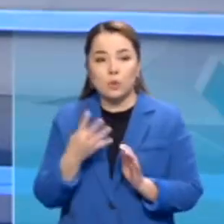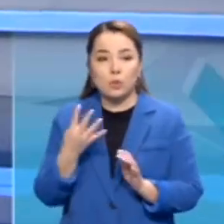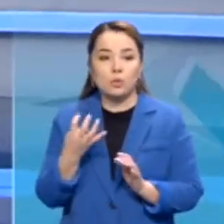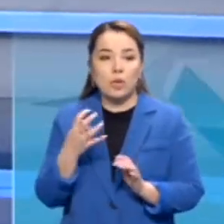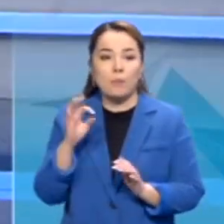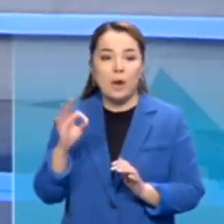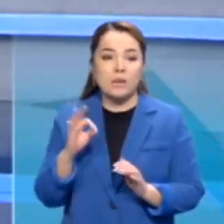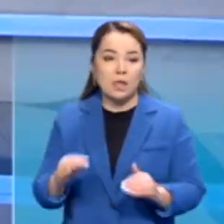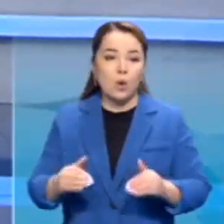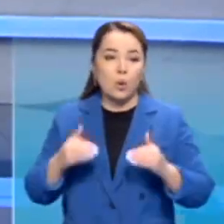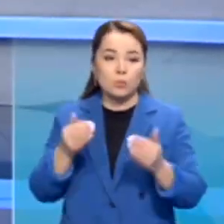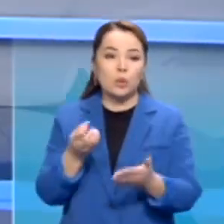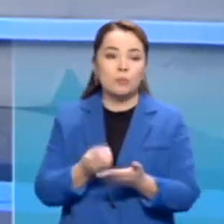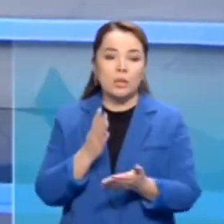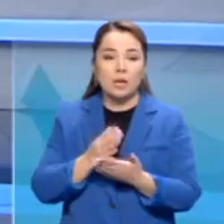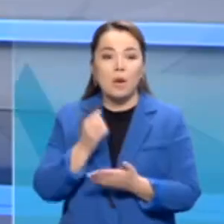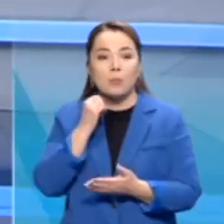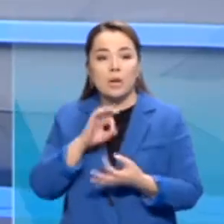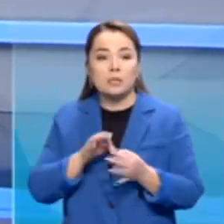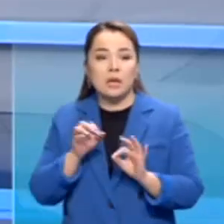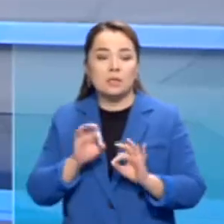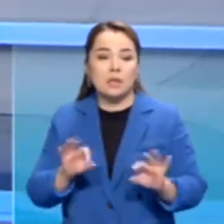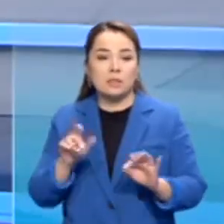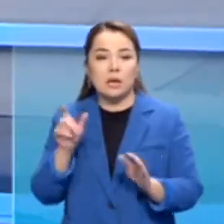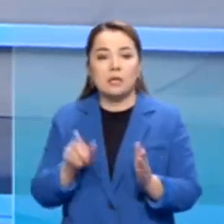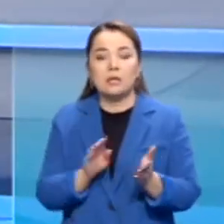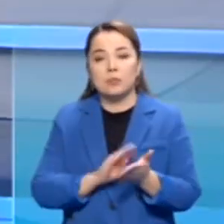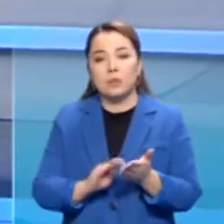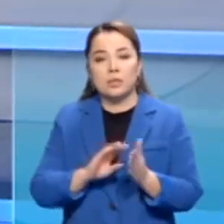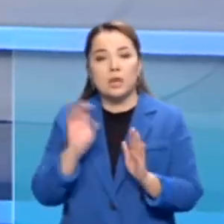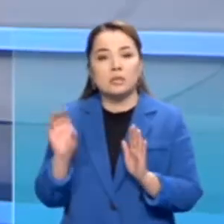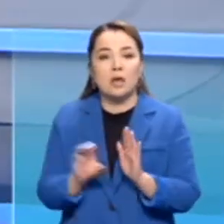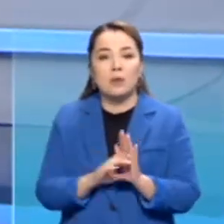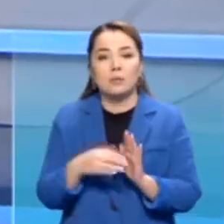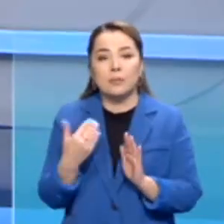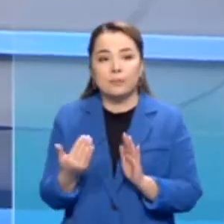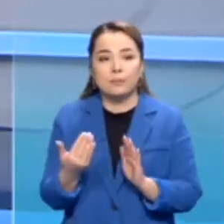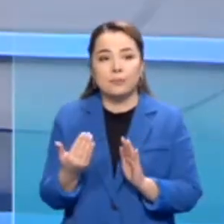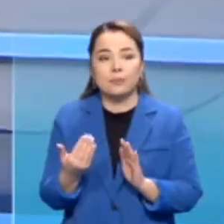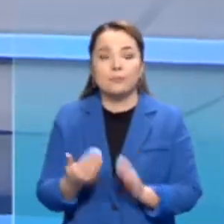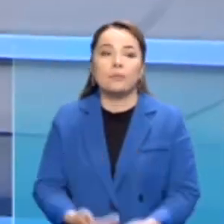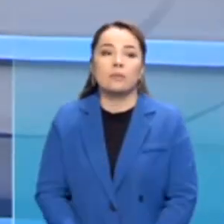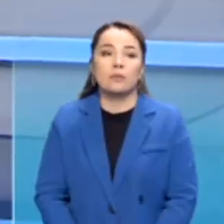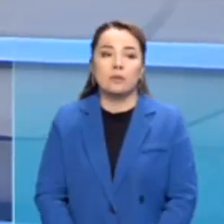дейін қымбаттаған. Толырақ Мәскеудегі тілшіміз Индира Бегайдардан білсек. Индира?